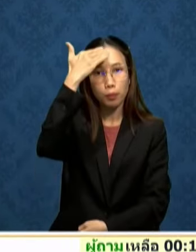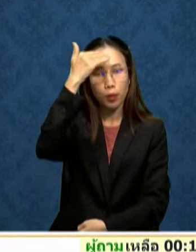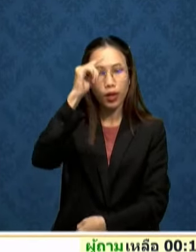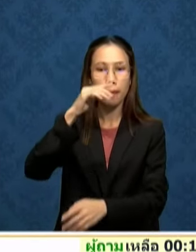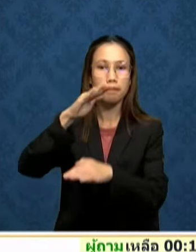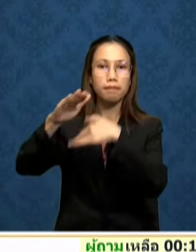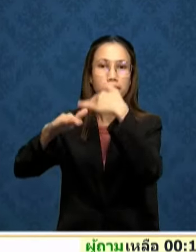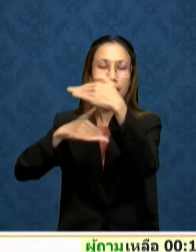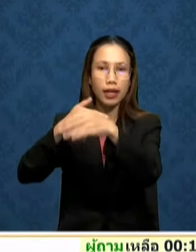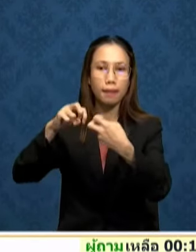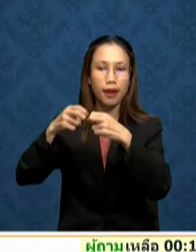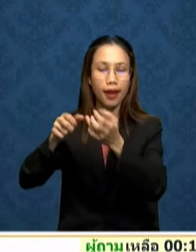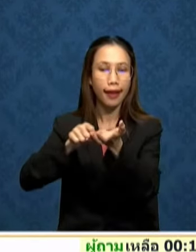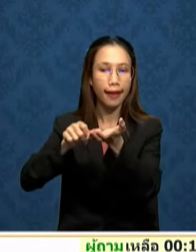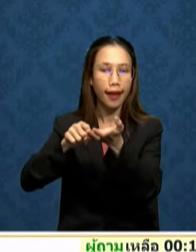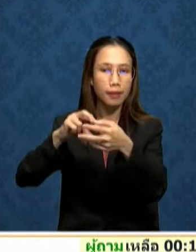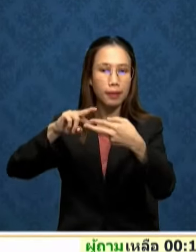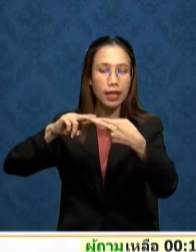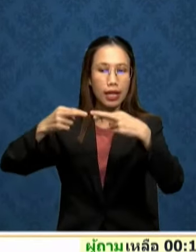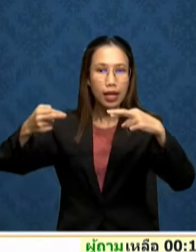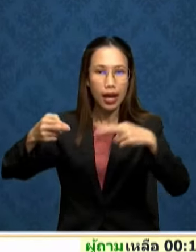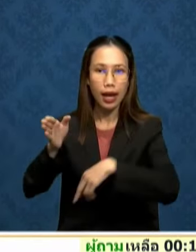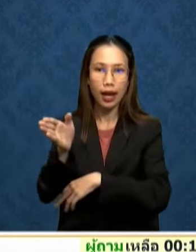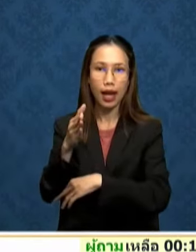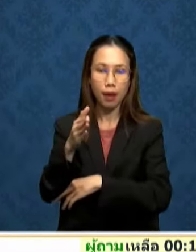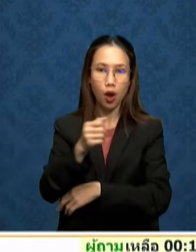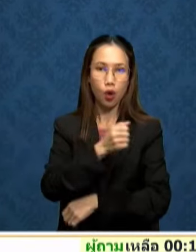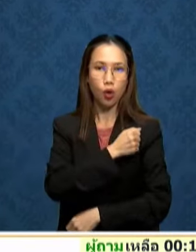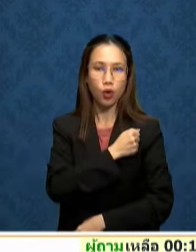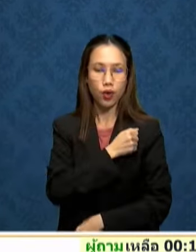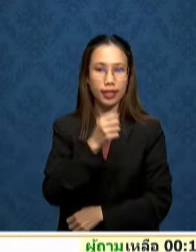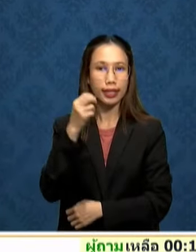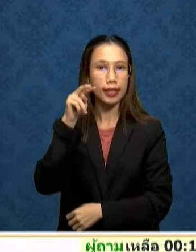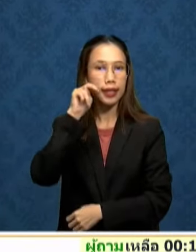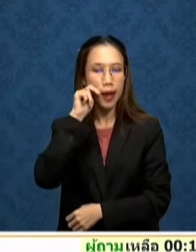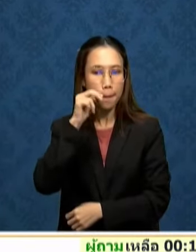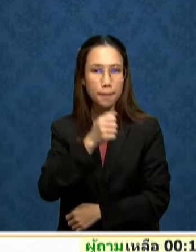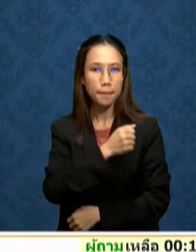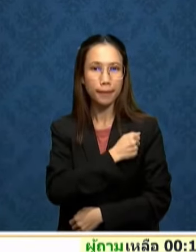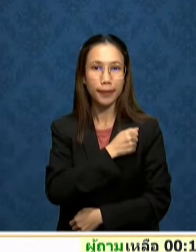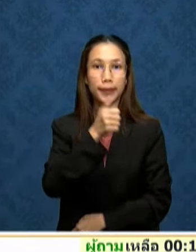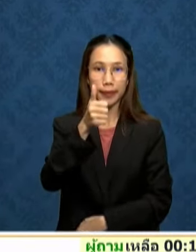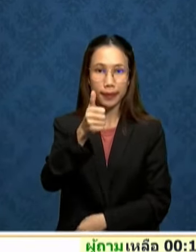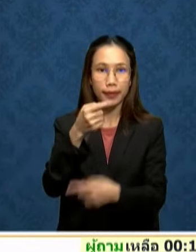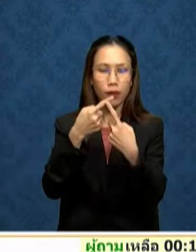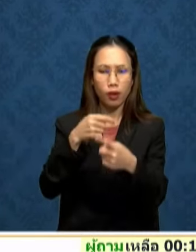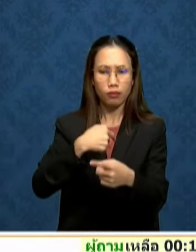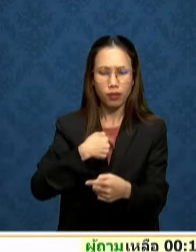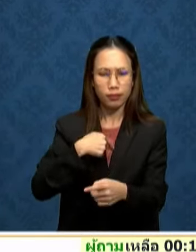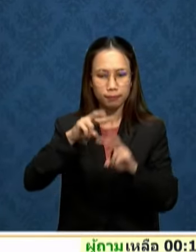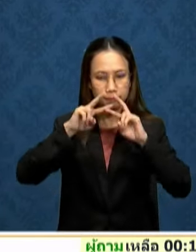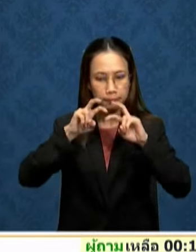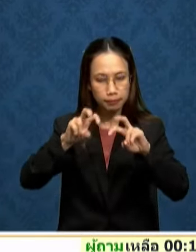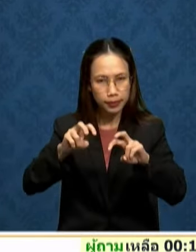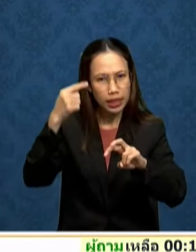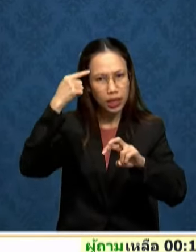นาสายพันธุ์ให้มีการให้เจ้าตัวปลาเนี่ยสามารถทนน้ำได้ดีกว่าเดิมซึ่งกระบวนการเท่าที่ผมศึกษามาเนี่ยก็คง